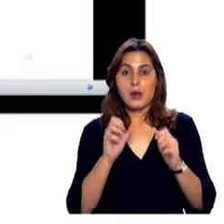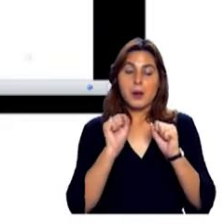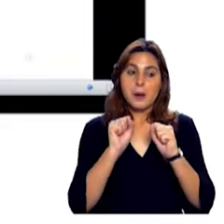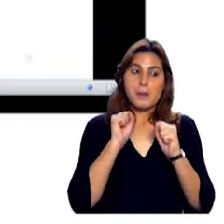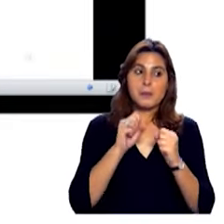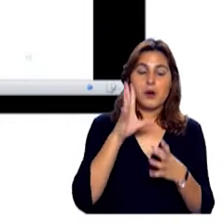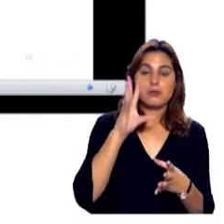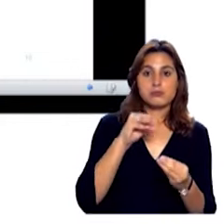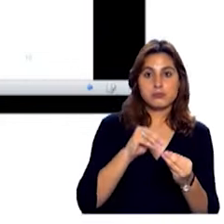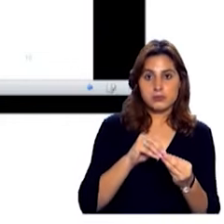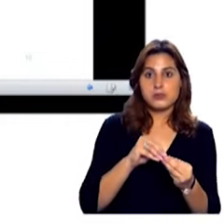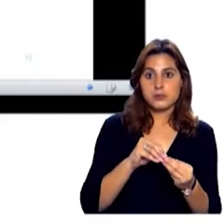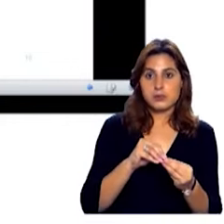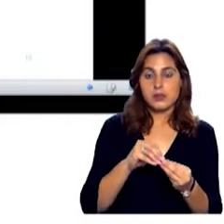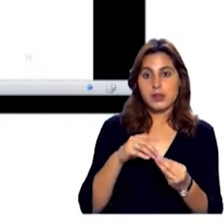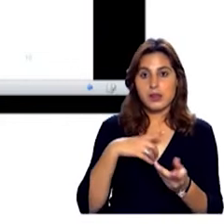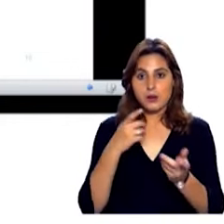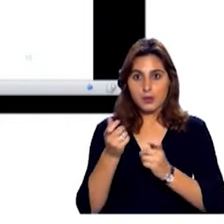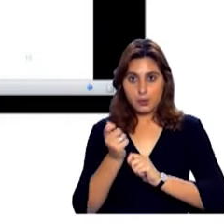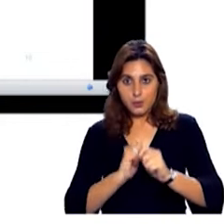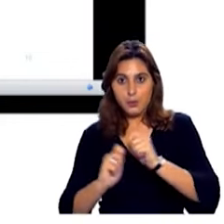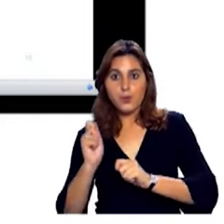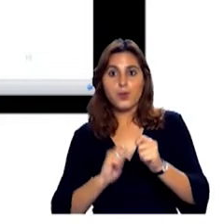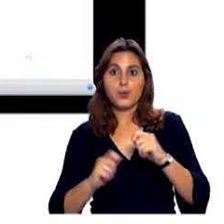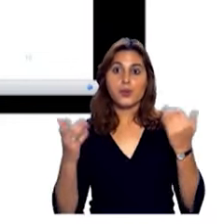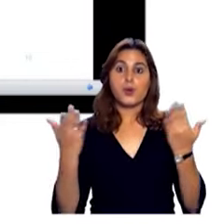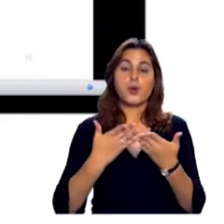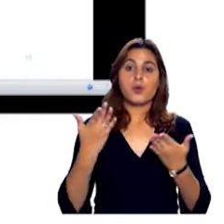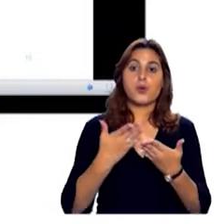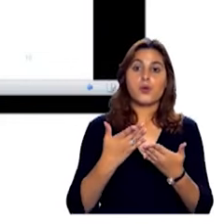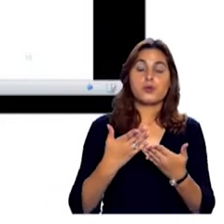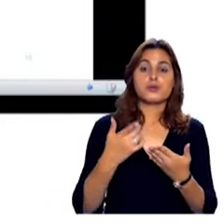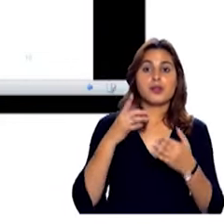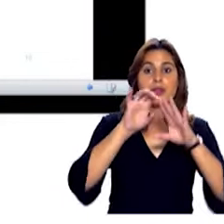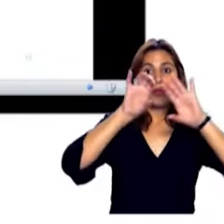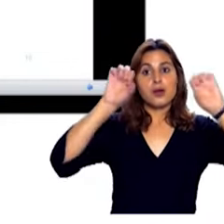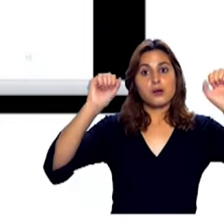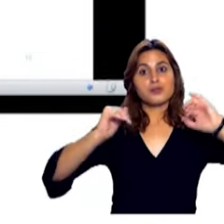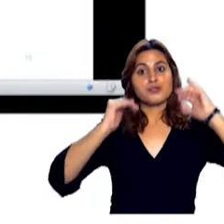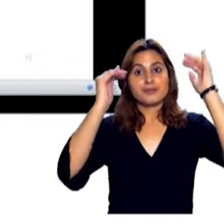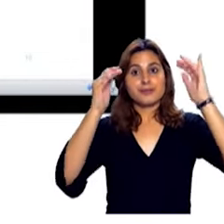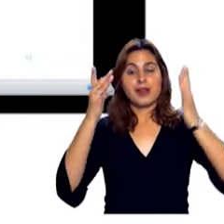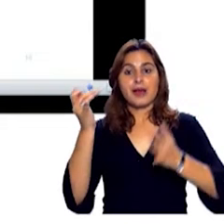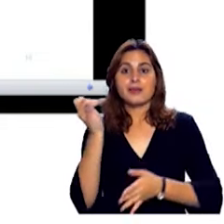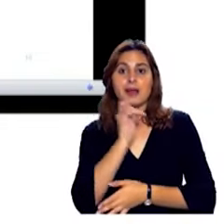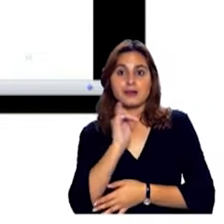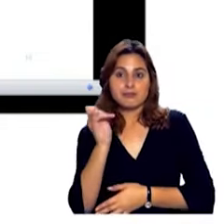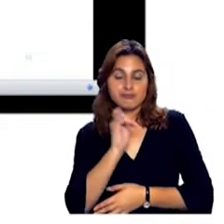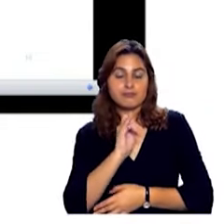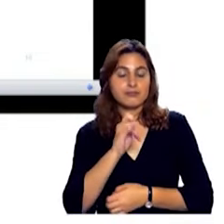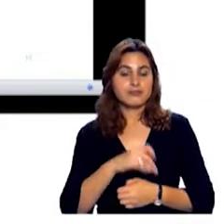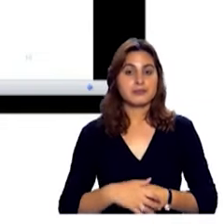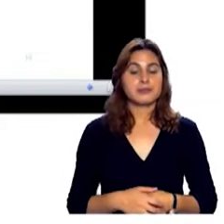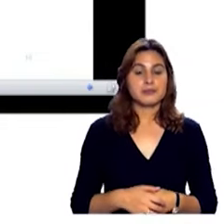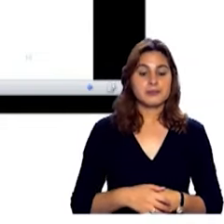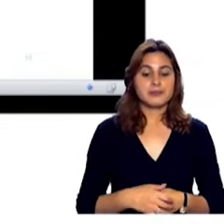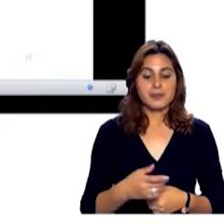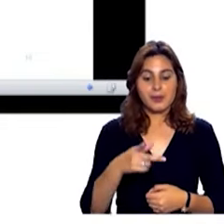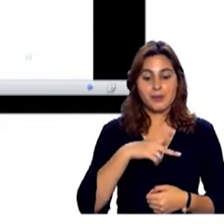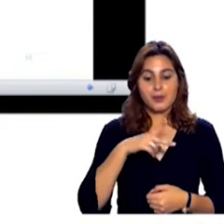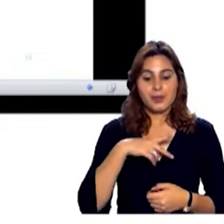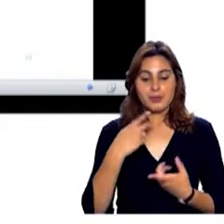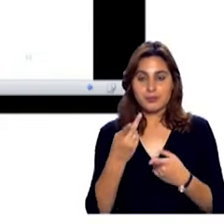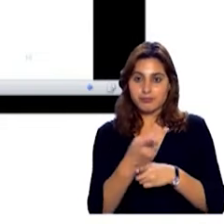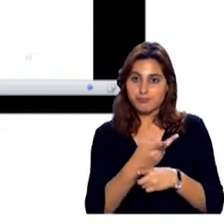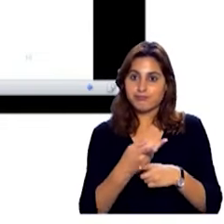oggi operato Dalla corte di cassazione italiana e in particolare si puo ricorrere in cassazione quindi la corte di cassazione